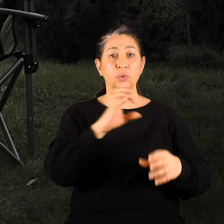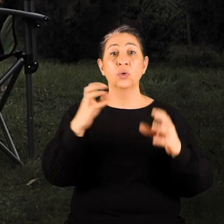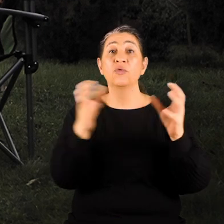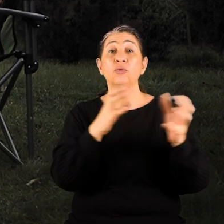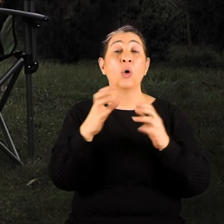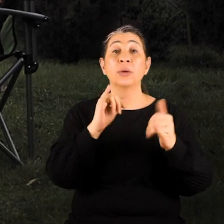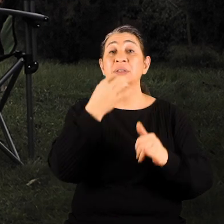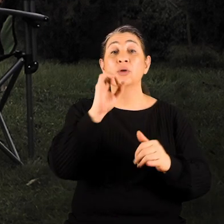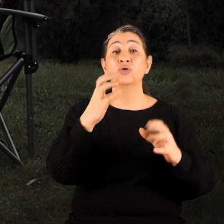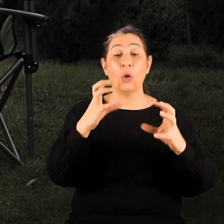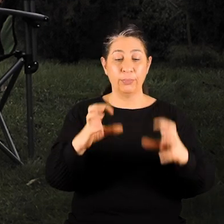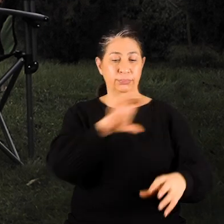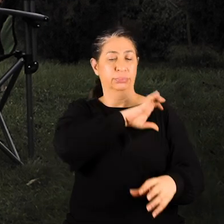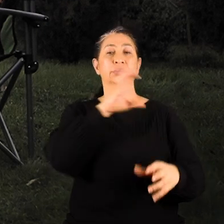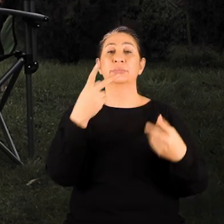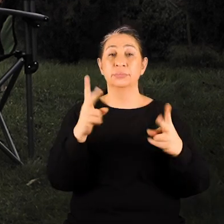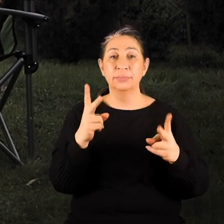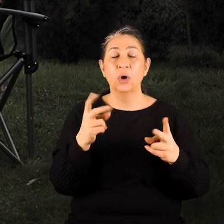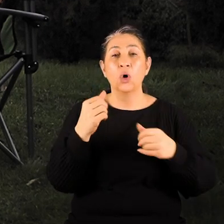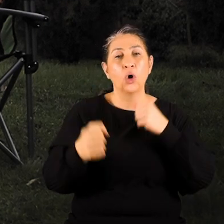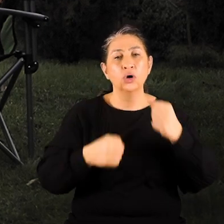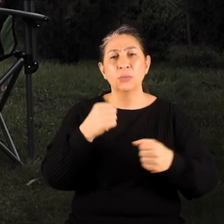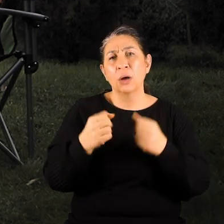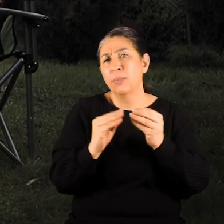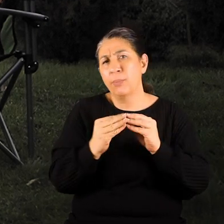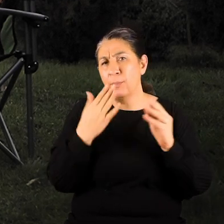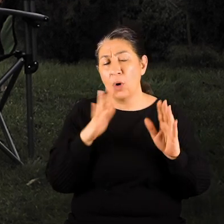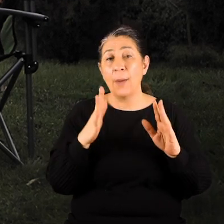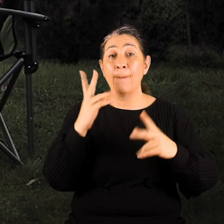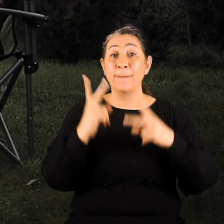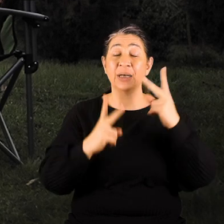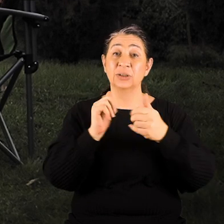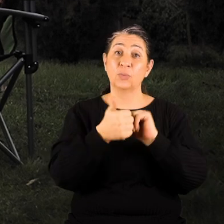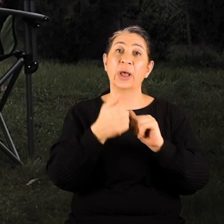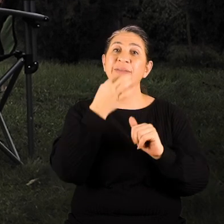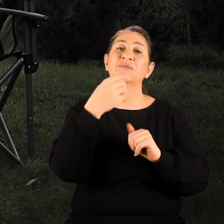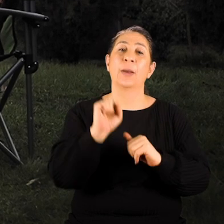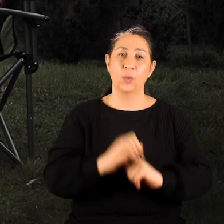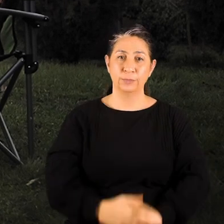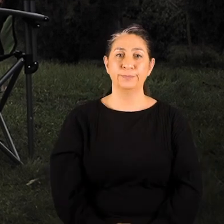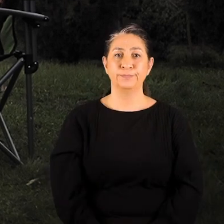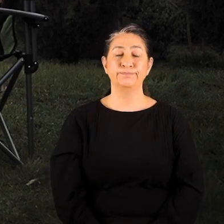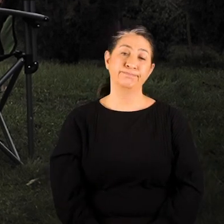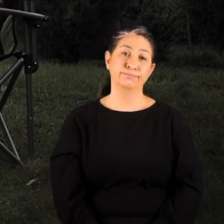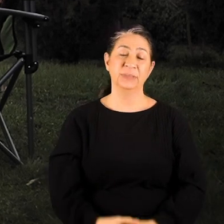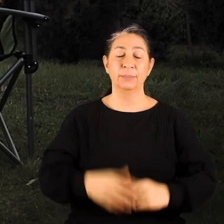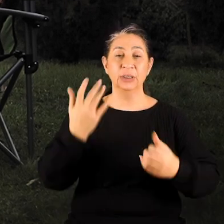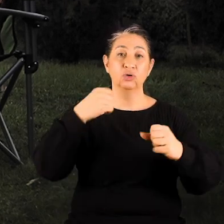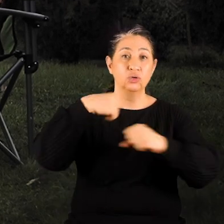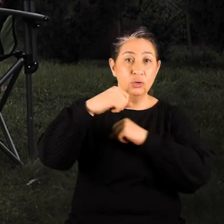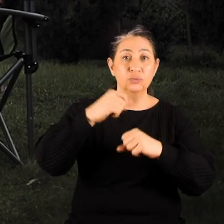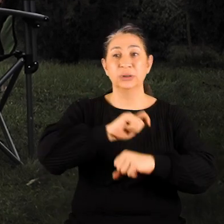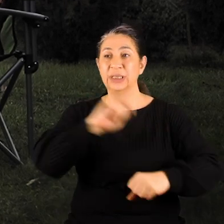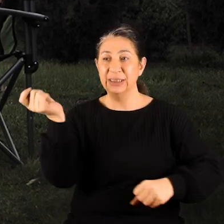izin vermiyor çünkü top oraya gelebilir. Hı-hı. Koşmakta sakınca yok ama bazı sporlara izin vermiyorlar. Hı-hı. Yani dövüş sporu,